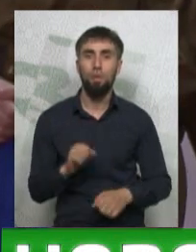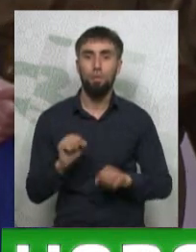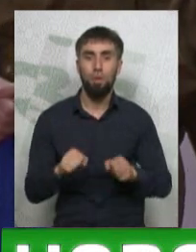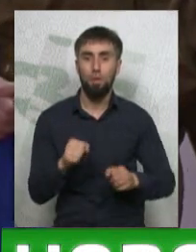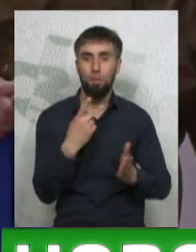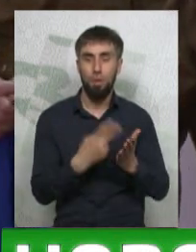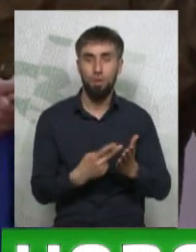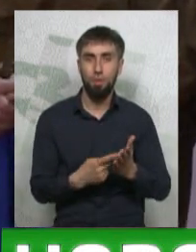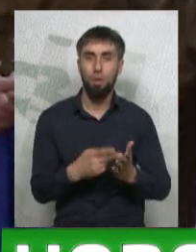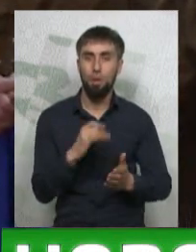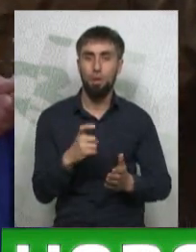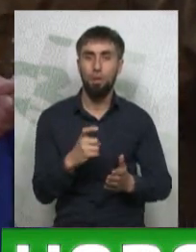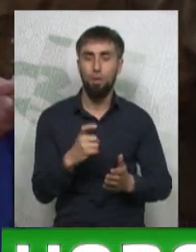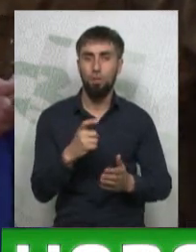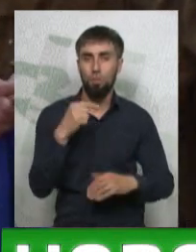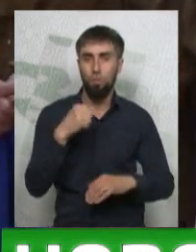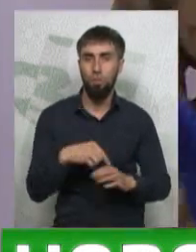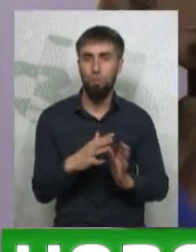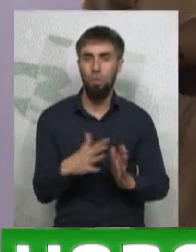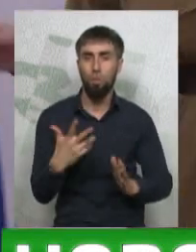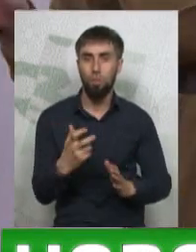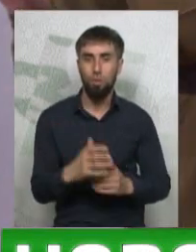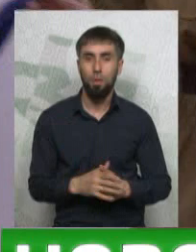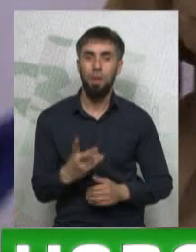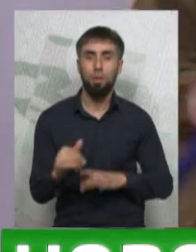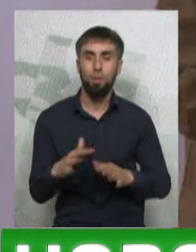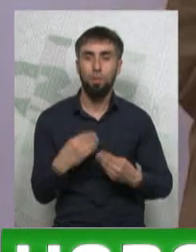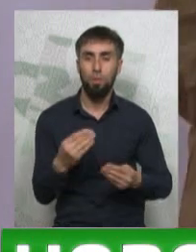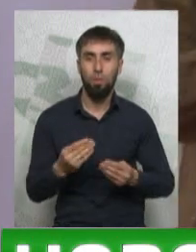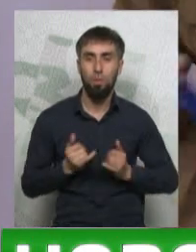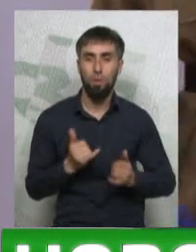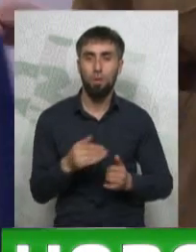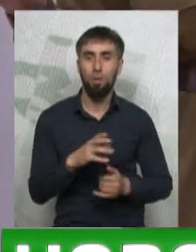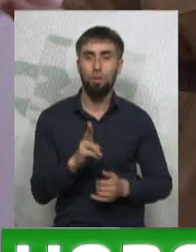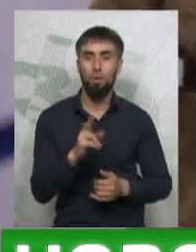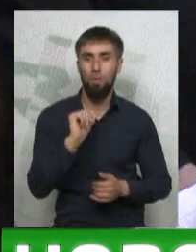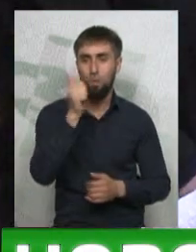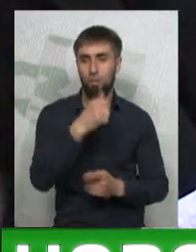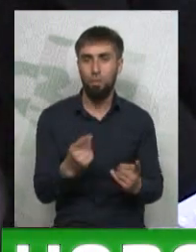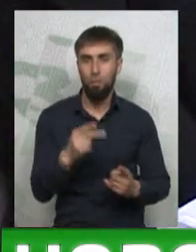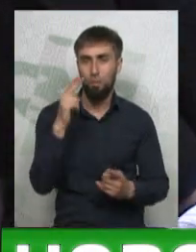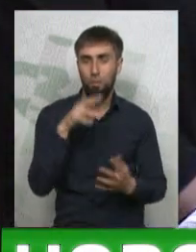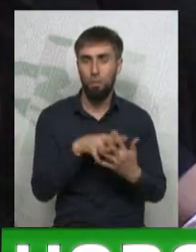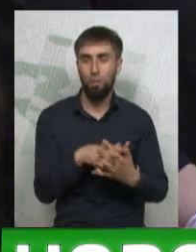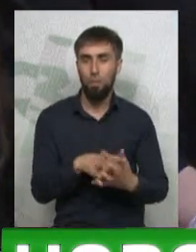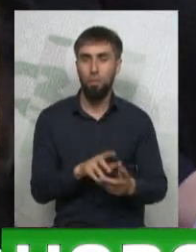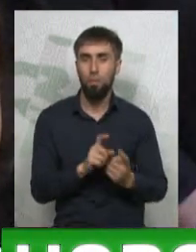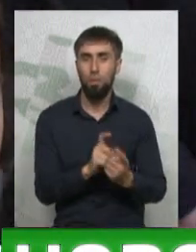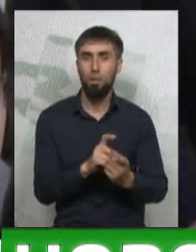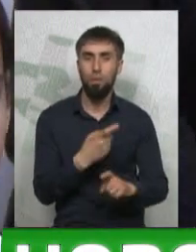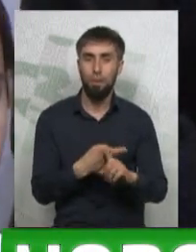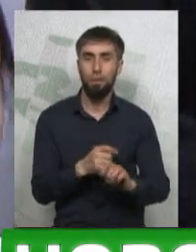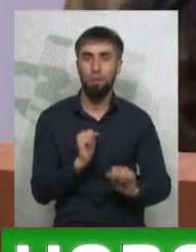возможность представить, а их оказывается более 300. На мероприятии отдают дань памяти тем, кто в годы Великой Отечественной войны боролся с